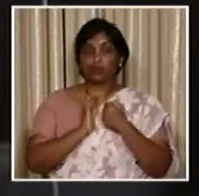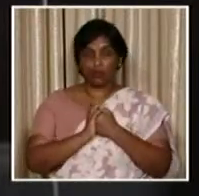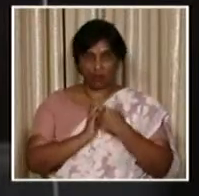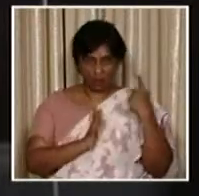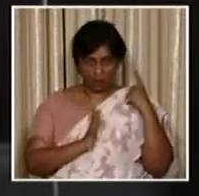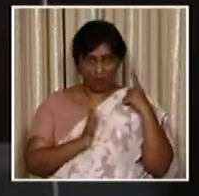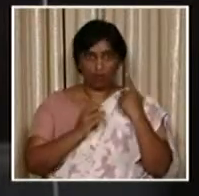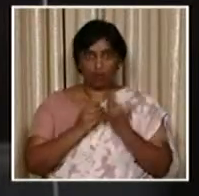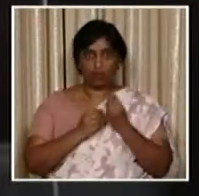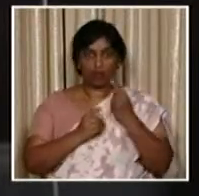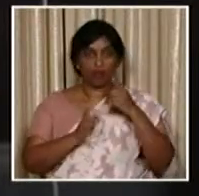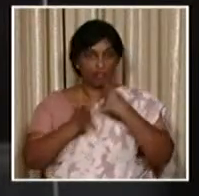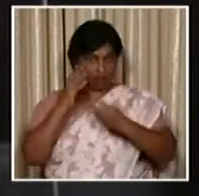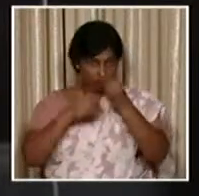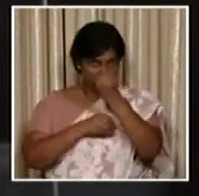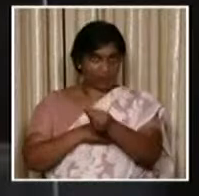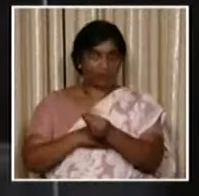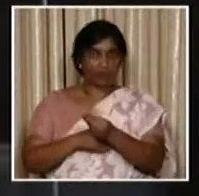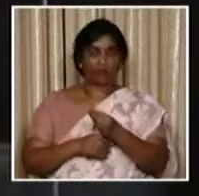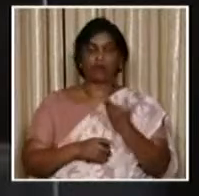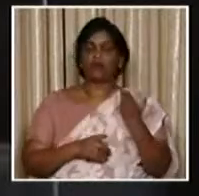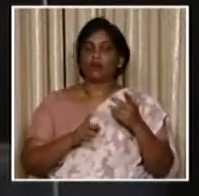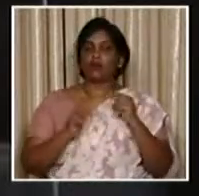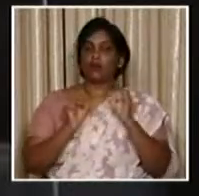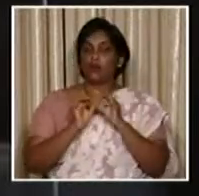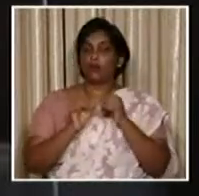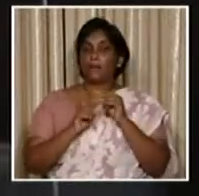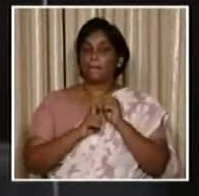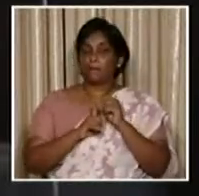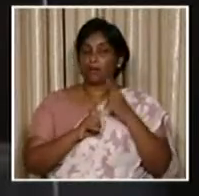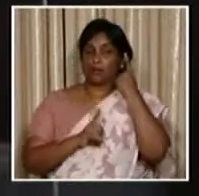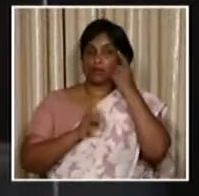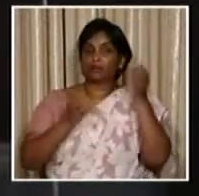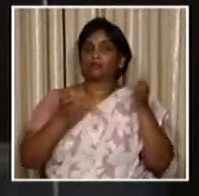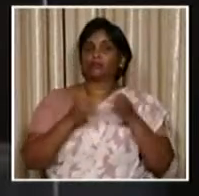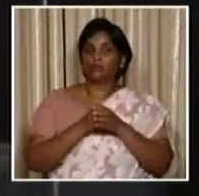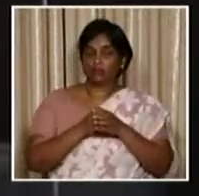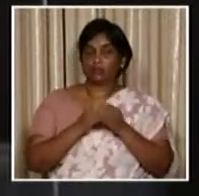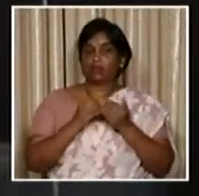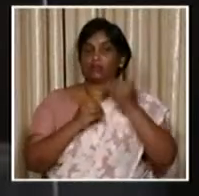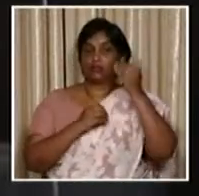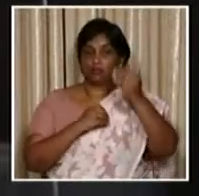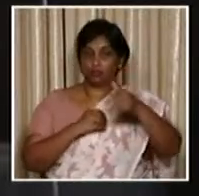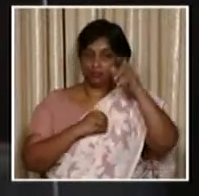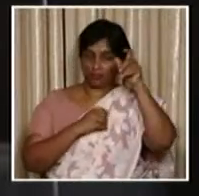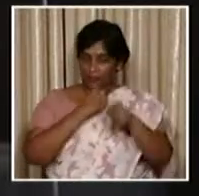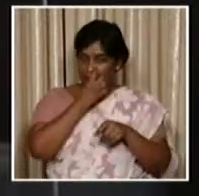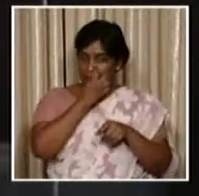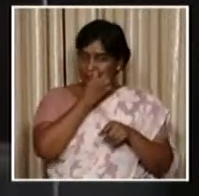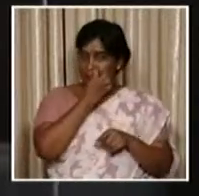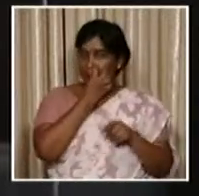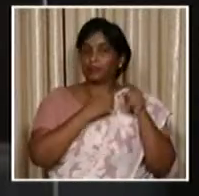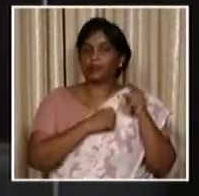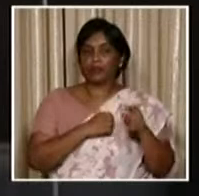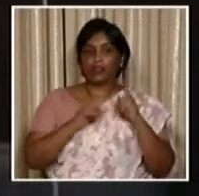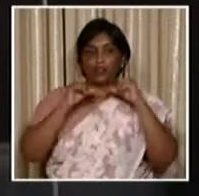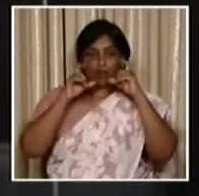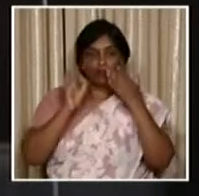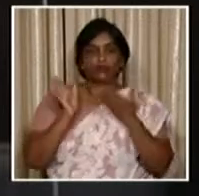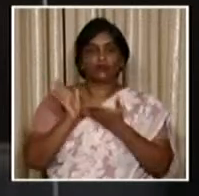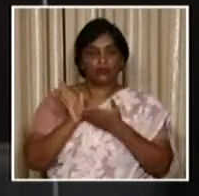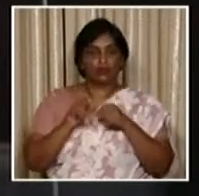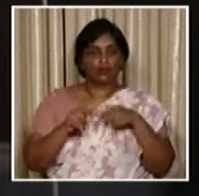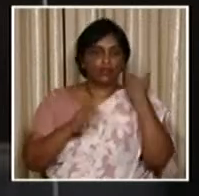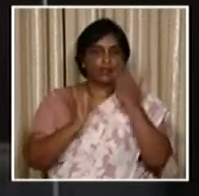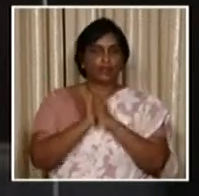hamudah hita bu general kene. Ila de bonifas perra wiat mage idriye hita bu kene. E pintur pawa